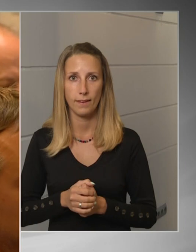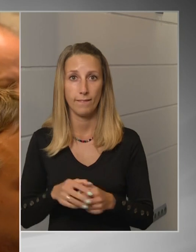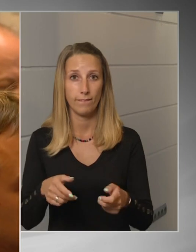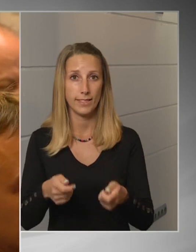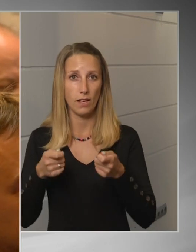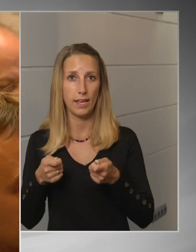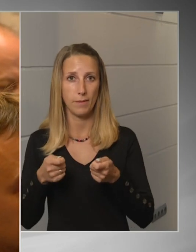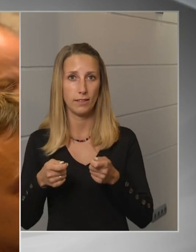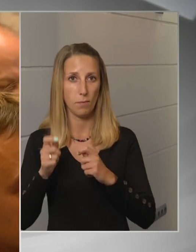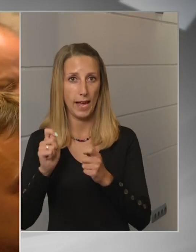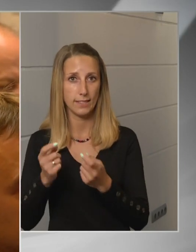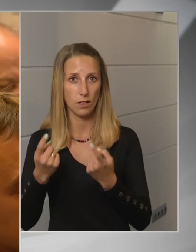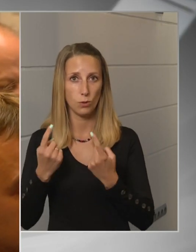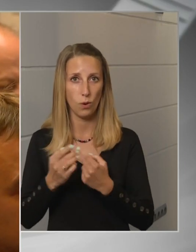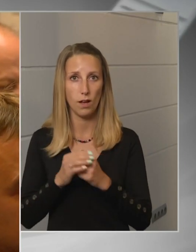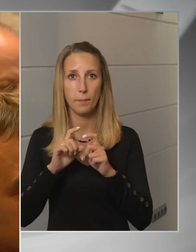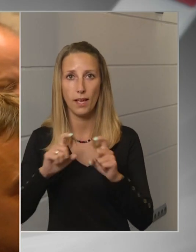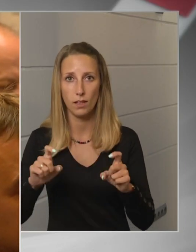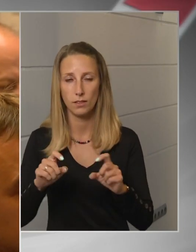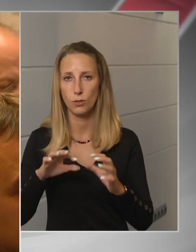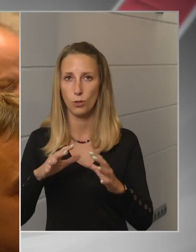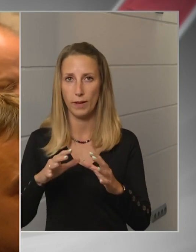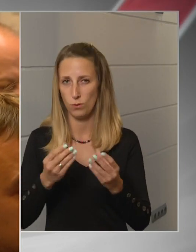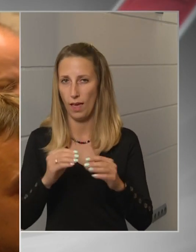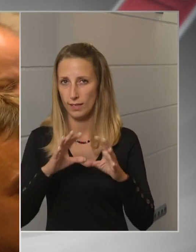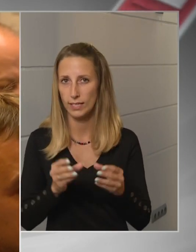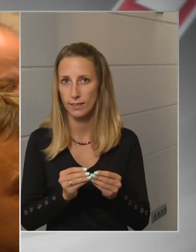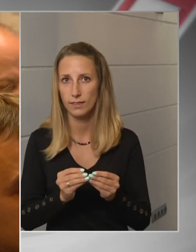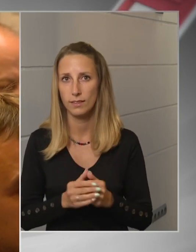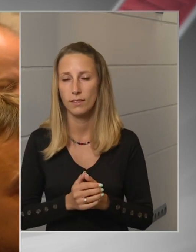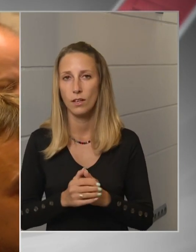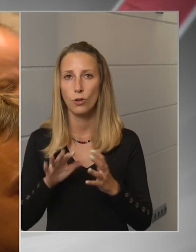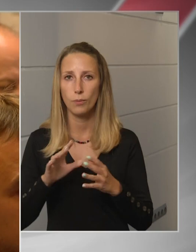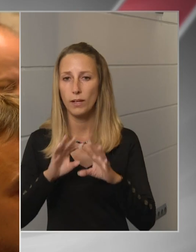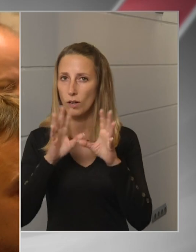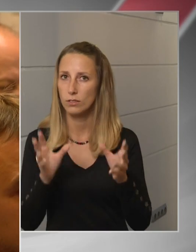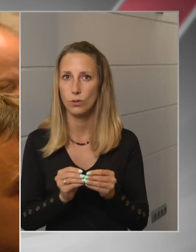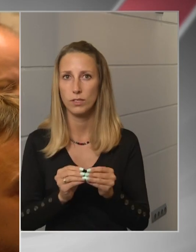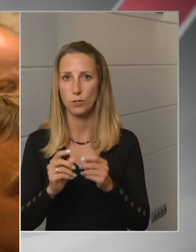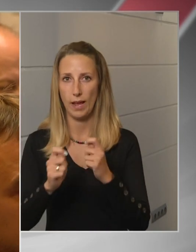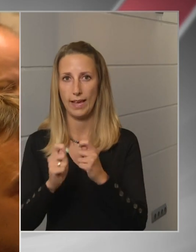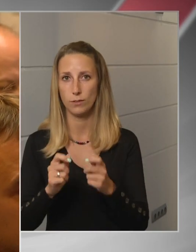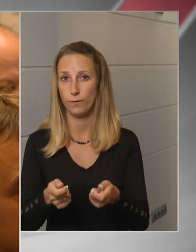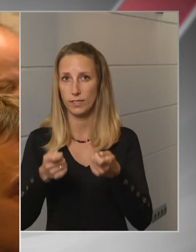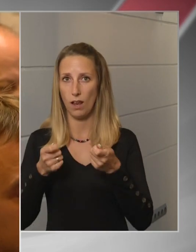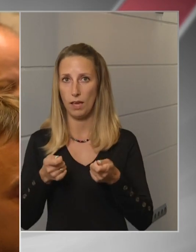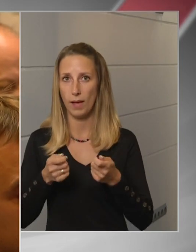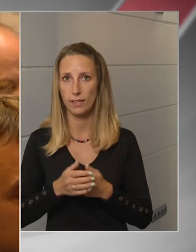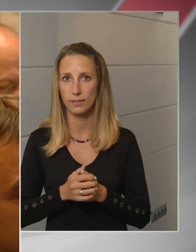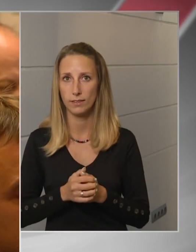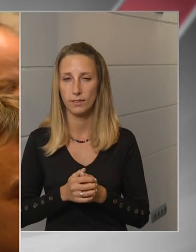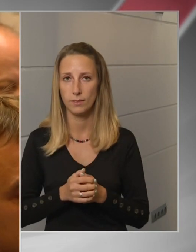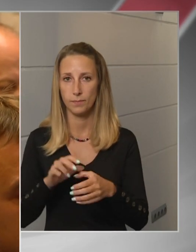vissza a pályázattól, amiatt körülbelül ennyi, körülbelül az összes pályázó visszalépett a